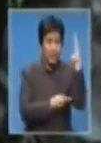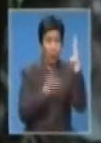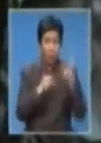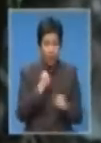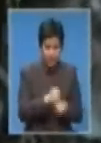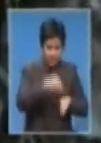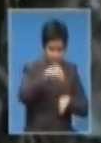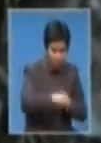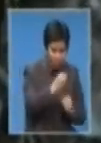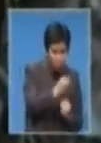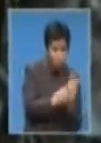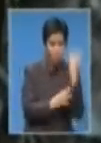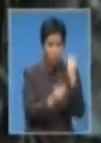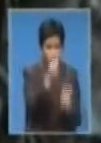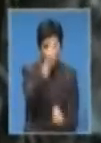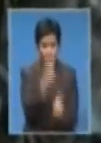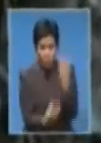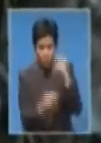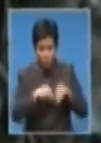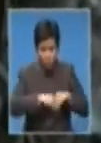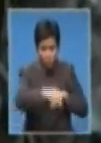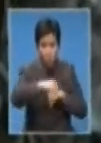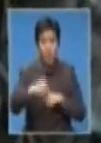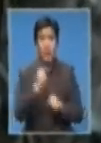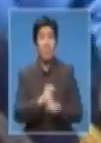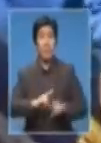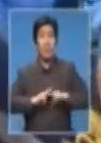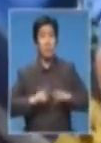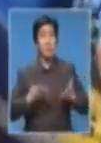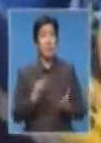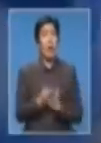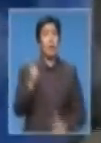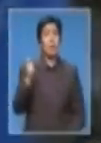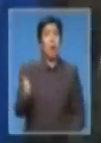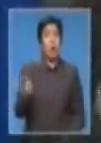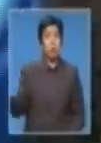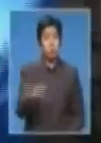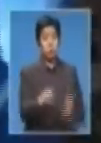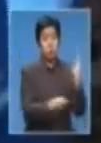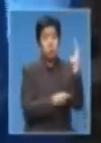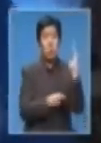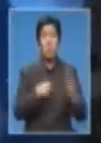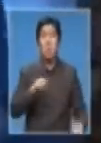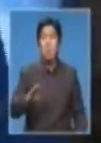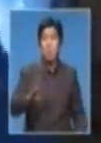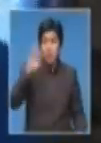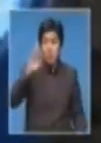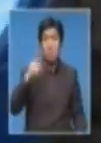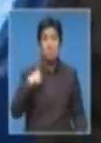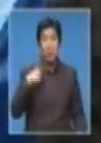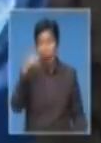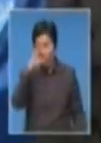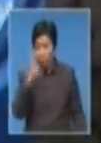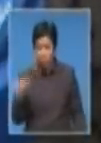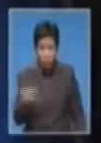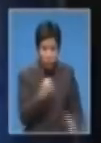ากบางไร่บางสวนก็ไม่ได้กรีดเองต้องมาจ้างคนมากรีดไปดูที่ว่ามันมีบริษัทมาหาคนมากรีดหรือเปล่